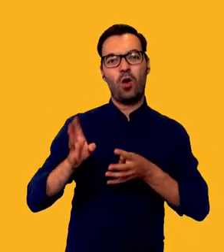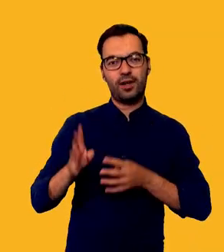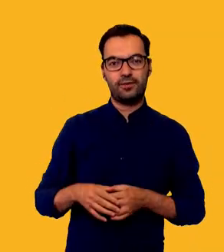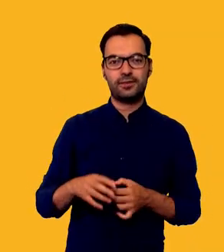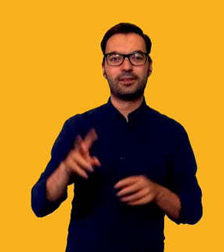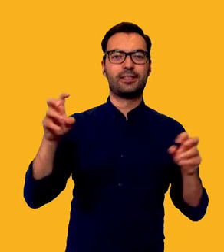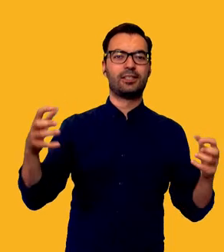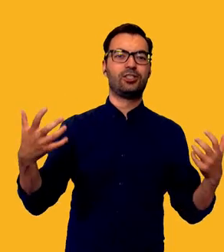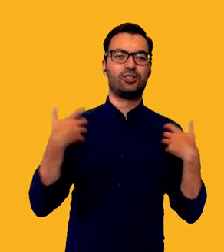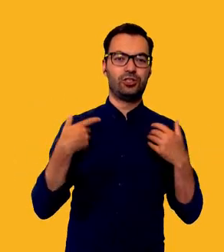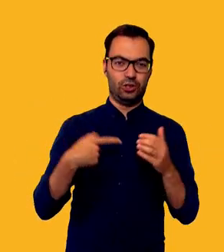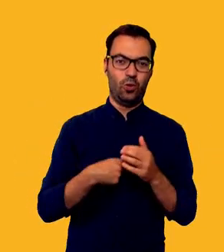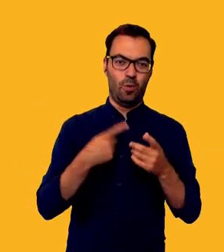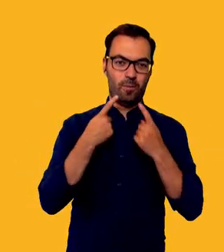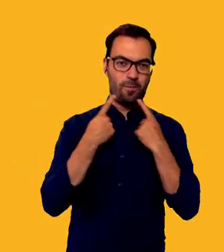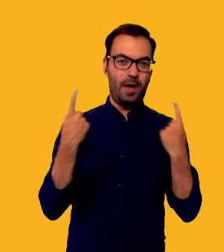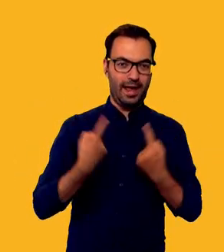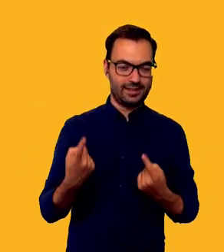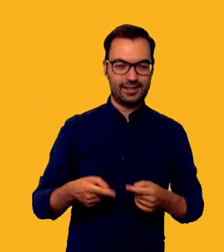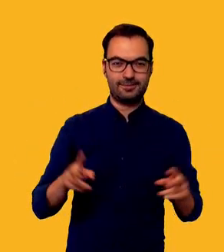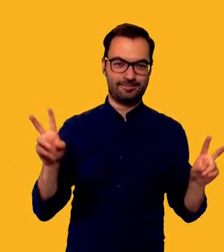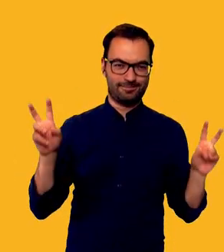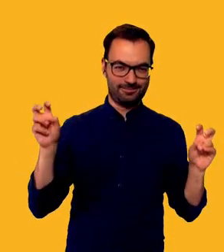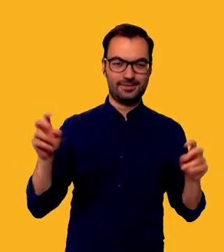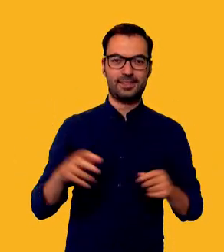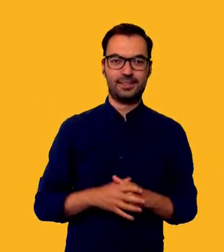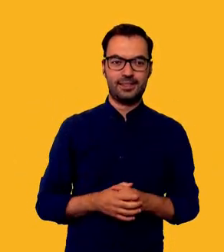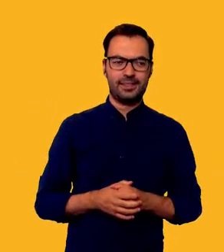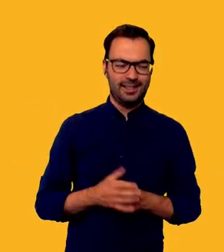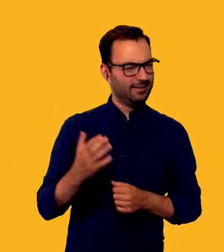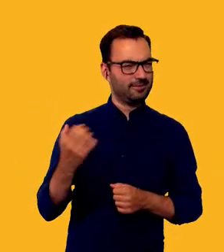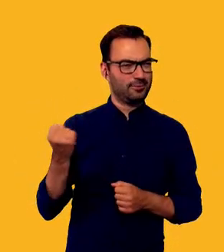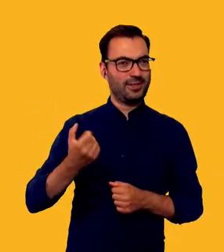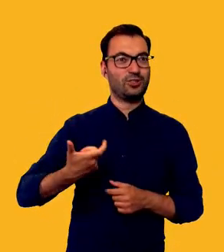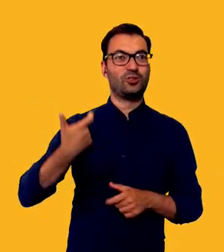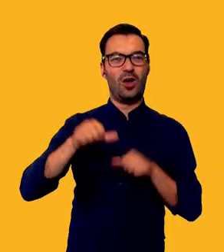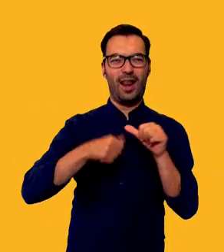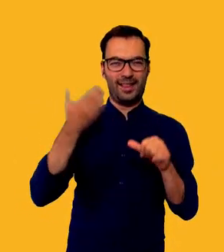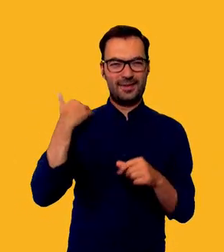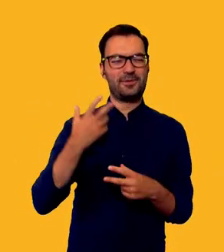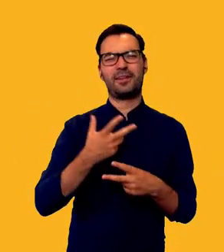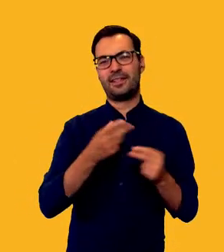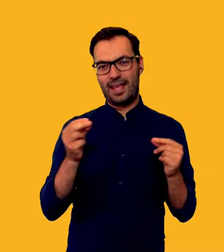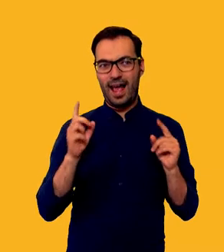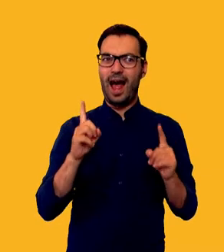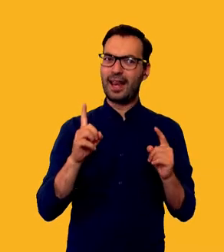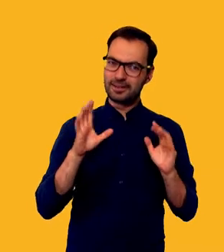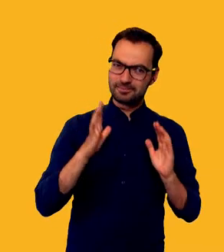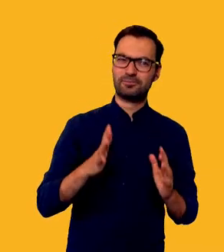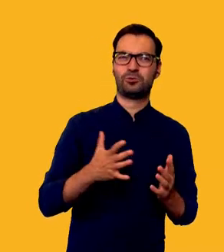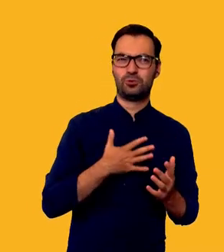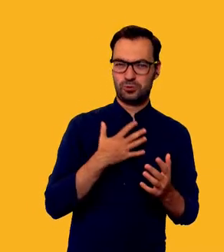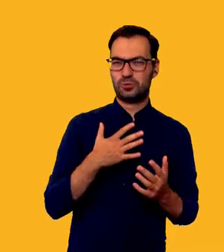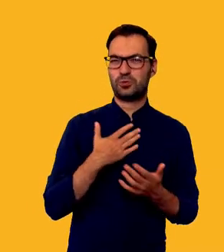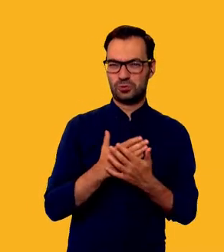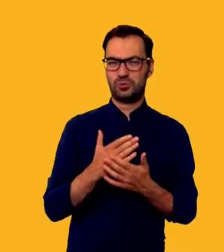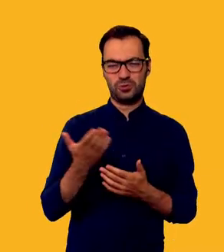Życie to bajka. No, nie było to niby tak dawno temu, ale jednak odrobina czasu minęła. Czy cały